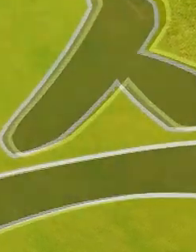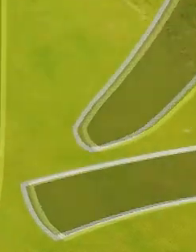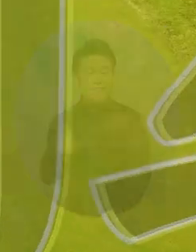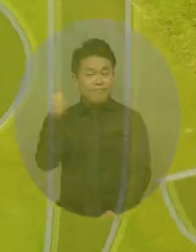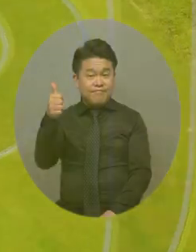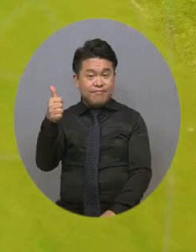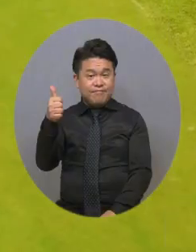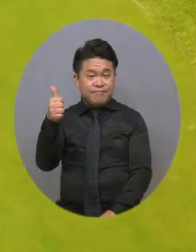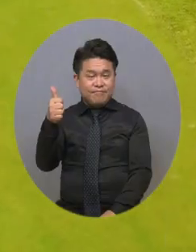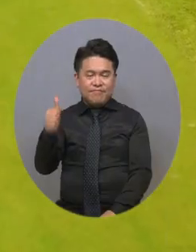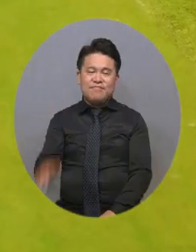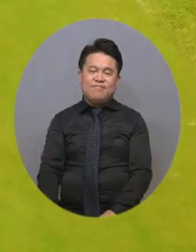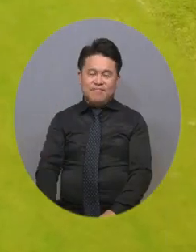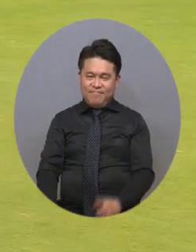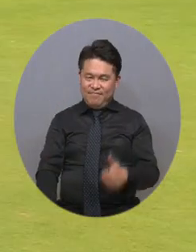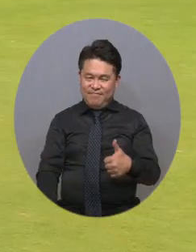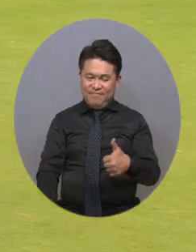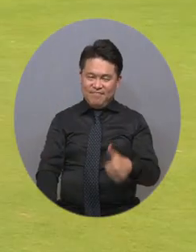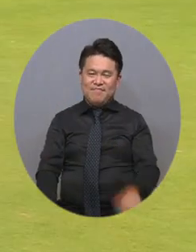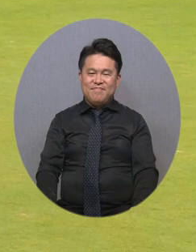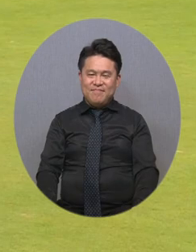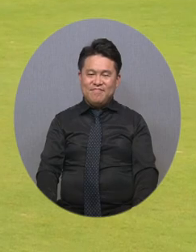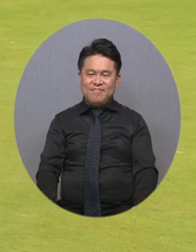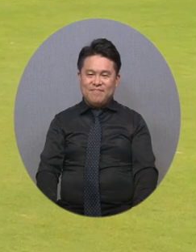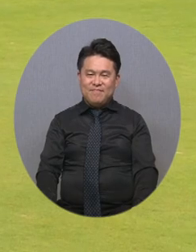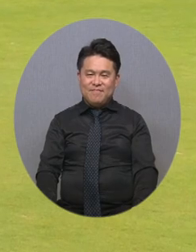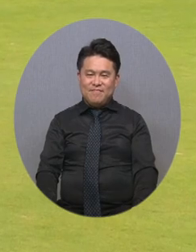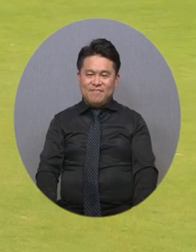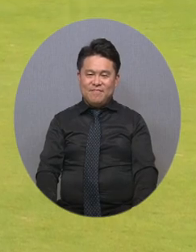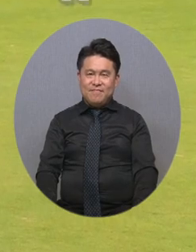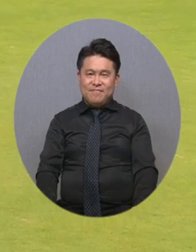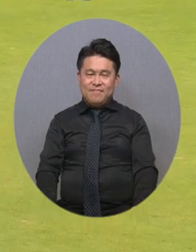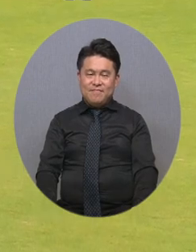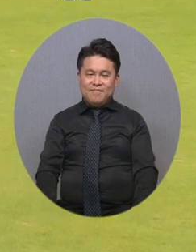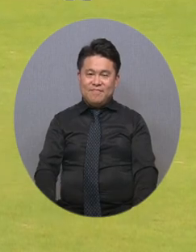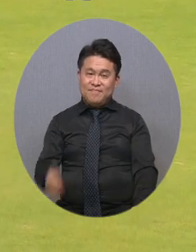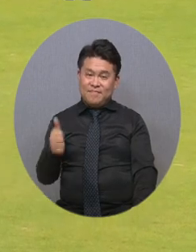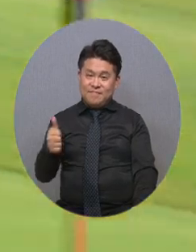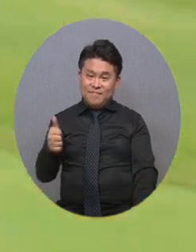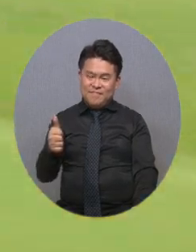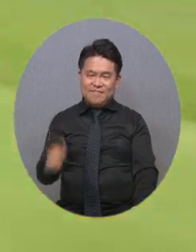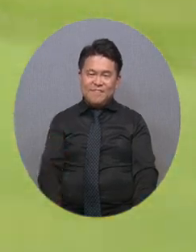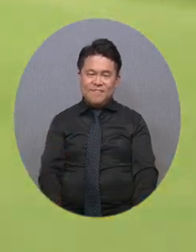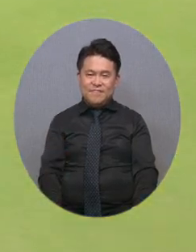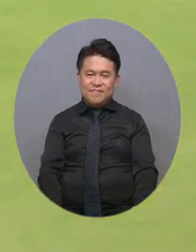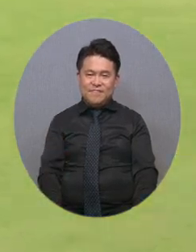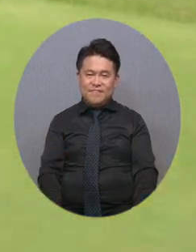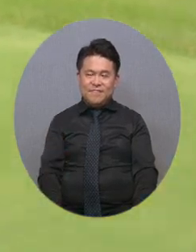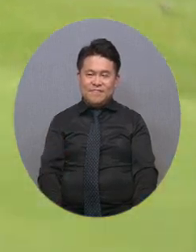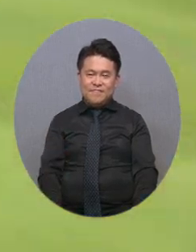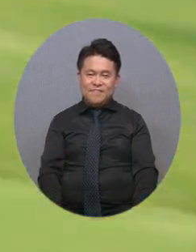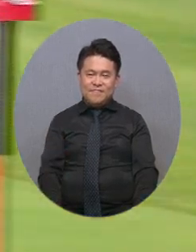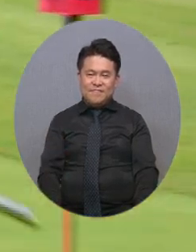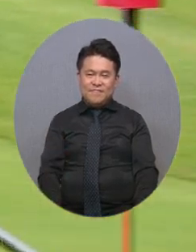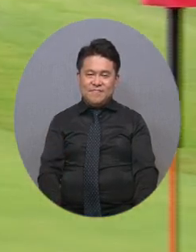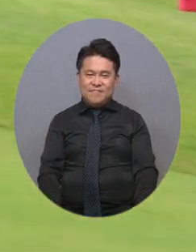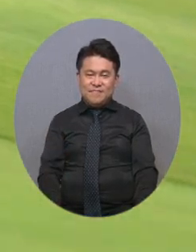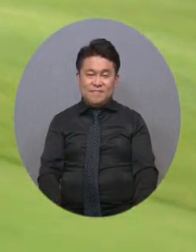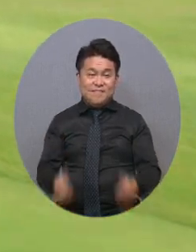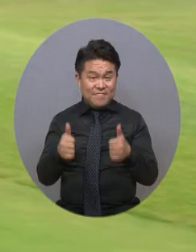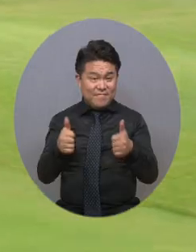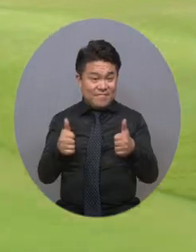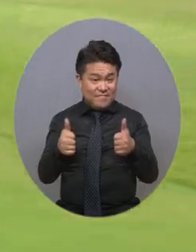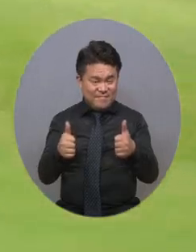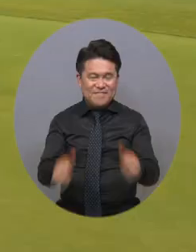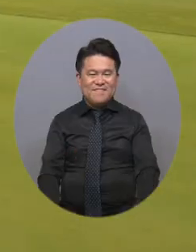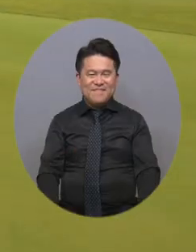나이스. 와. 나이스, 나이스. 나이스. 와. 이긴 거. 나이스, 나이스. 이겼어, 처음 나왔어. 나이스,